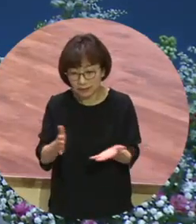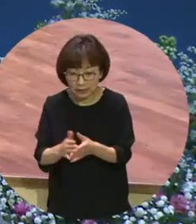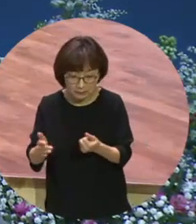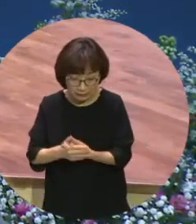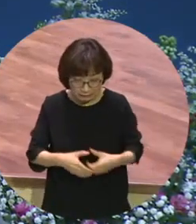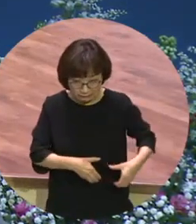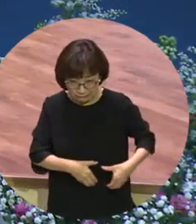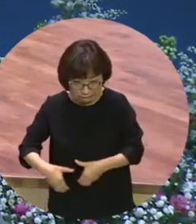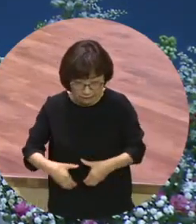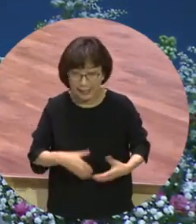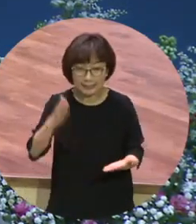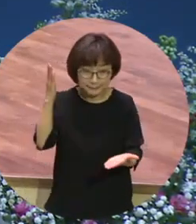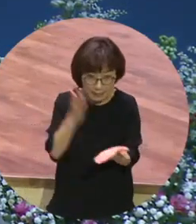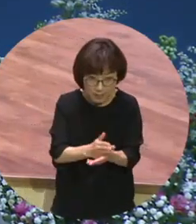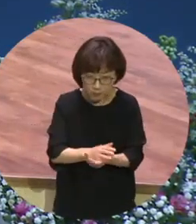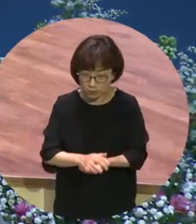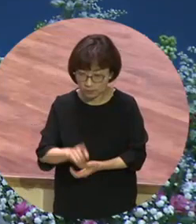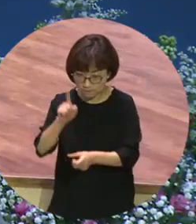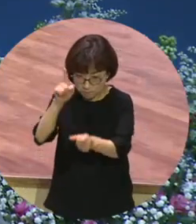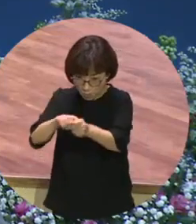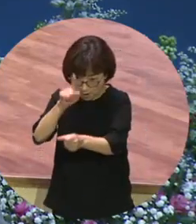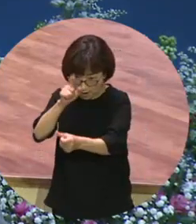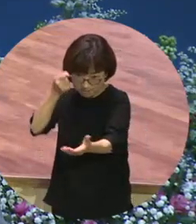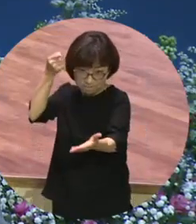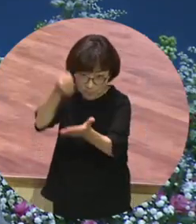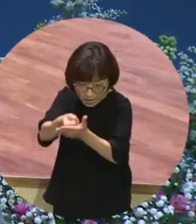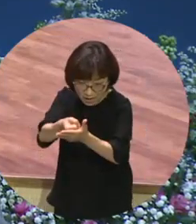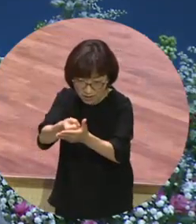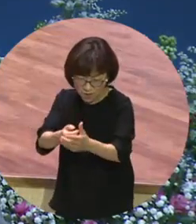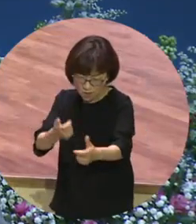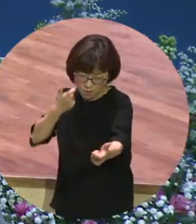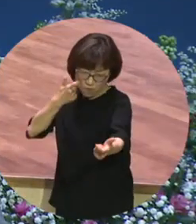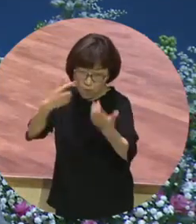미적미적하지 말고 성부를 걸어라. 아멘.